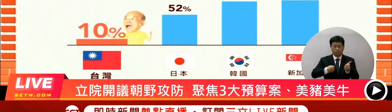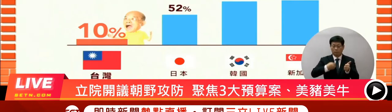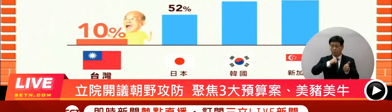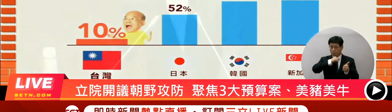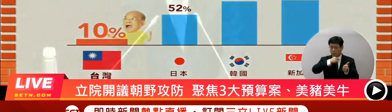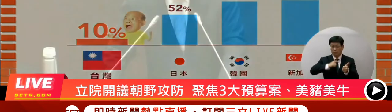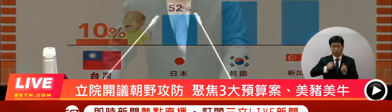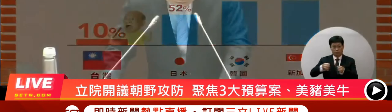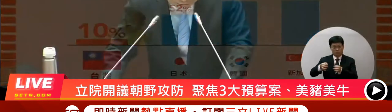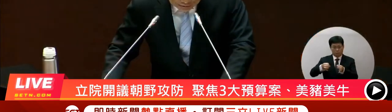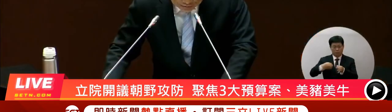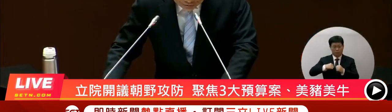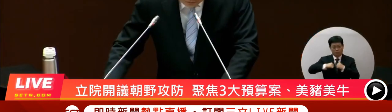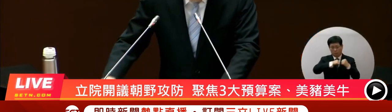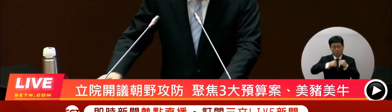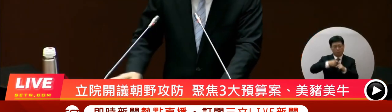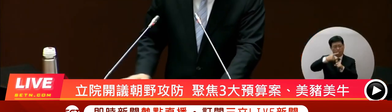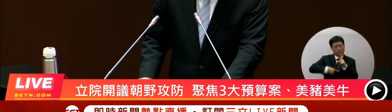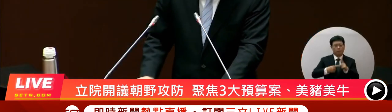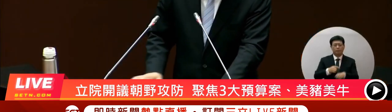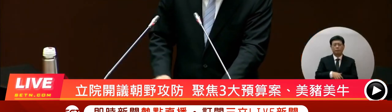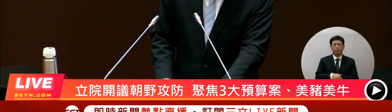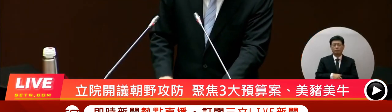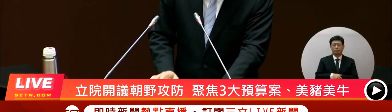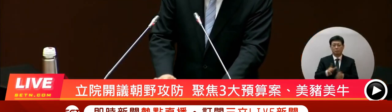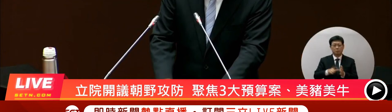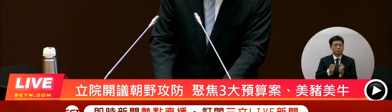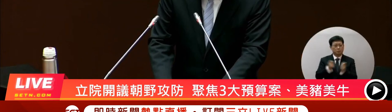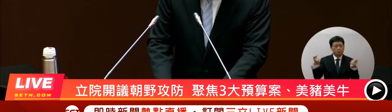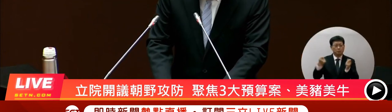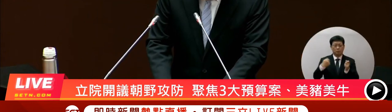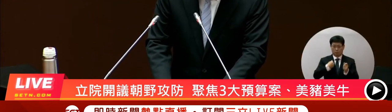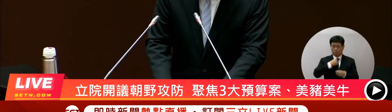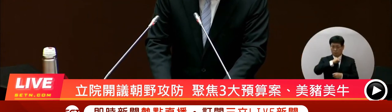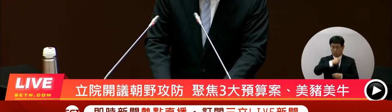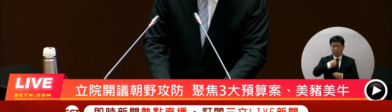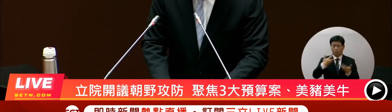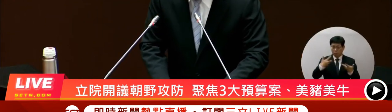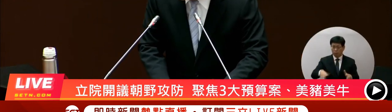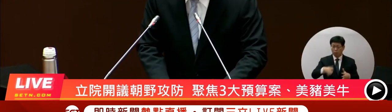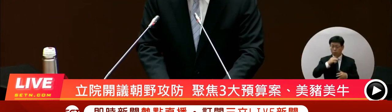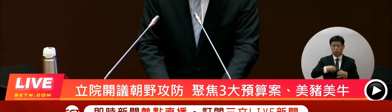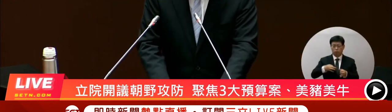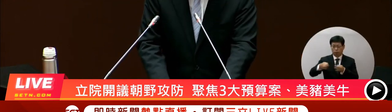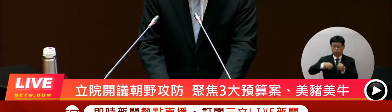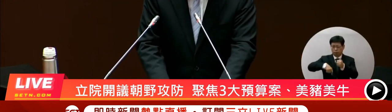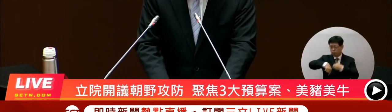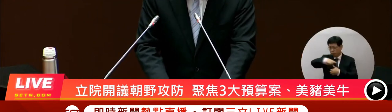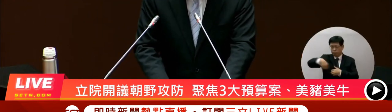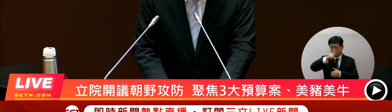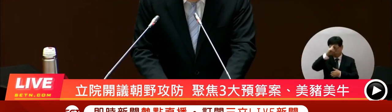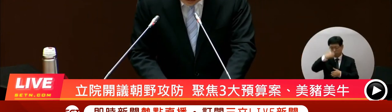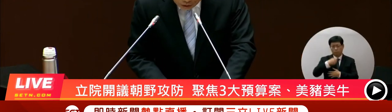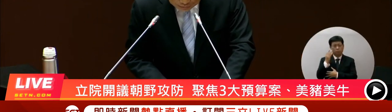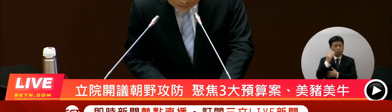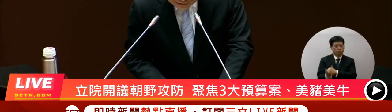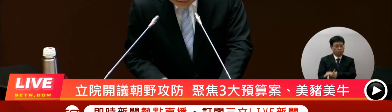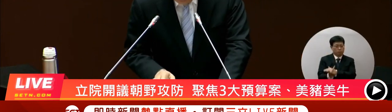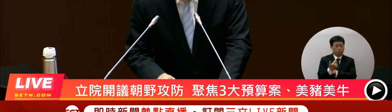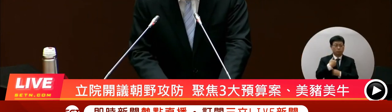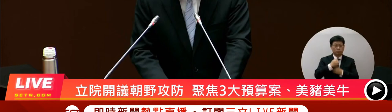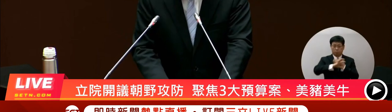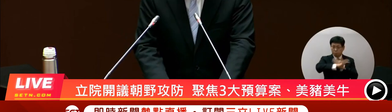厂商的国际竞争力。长久以来，国内工商界就一直希望政府能够跟